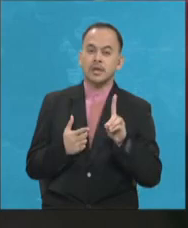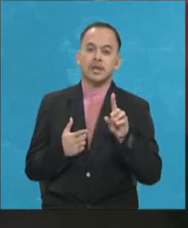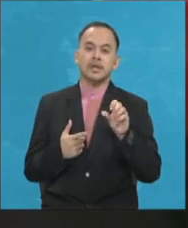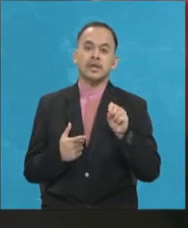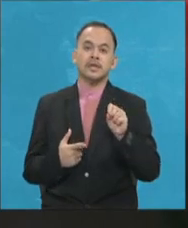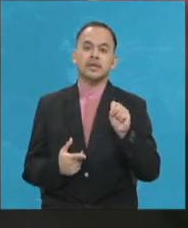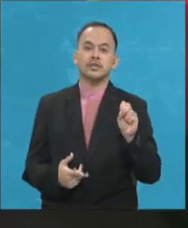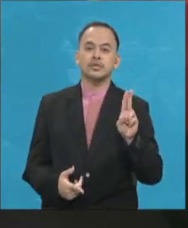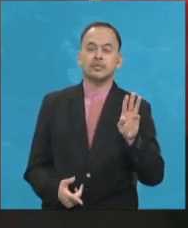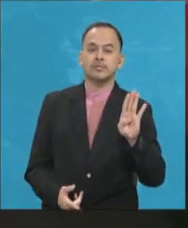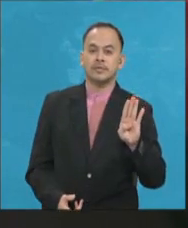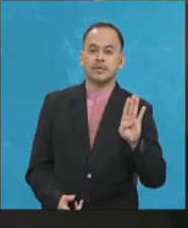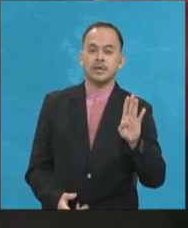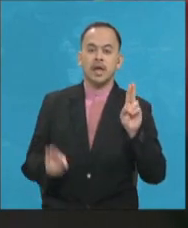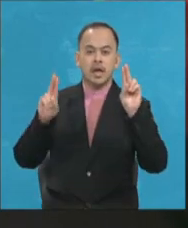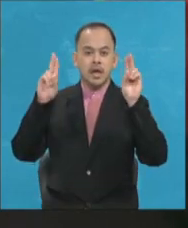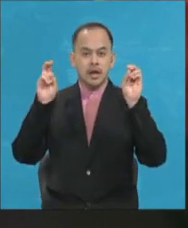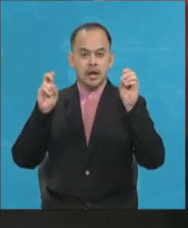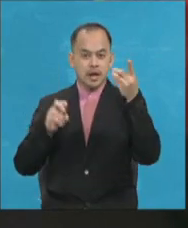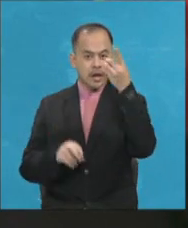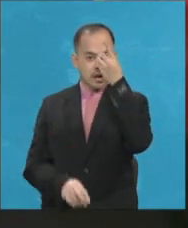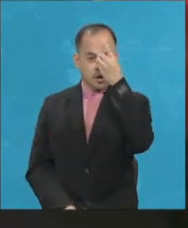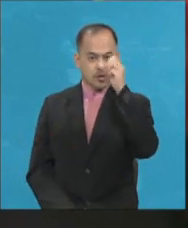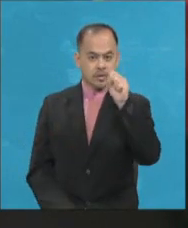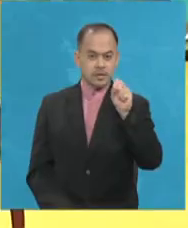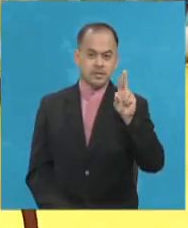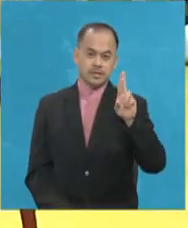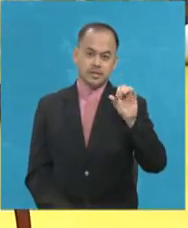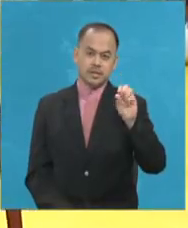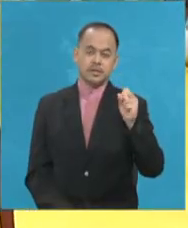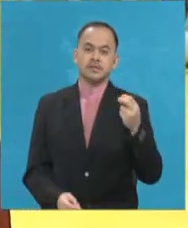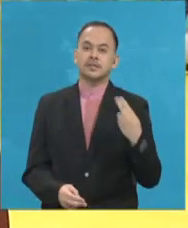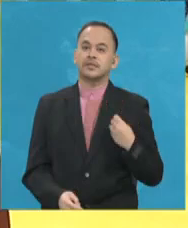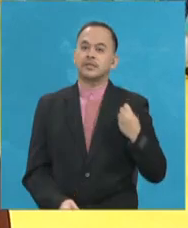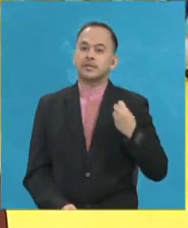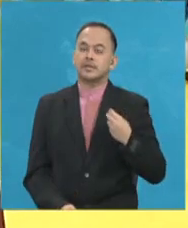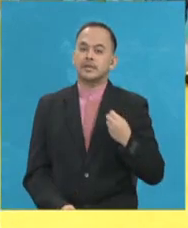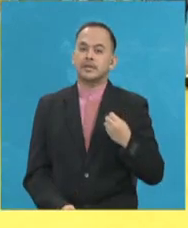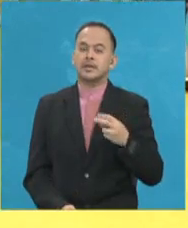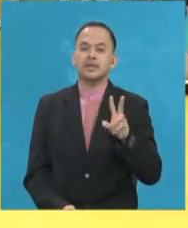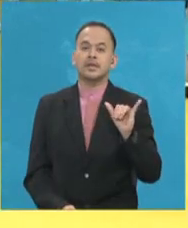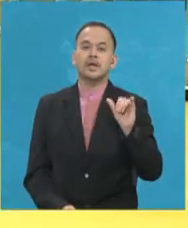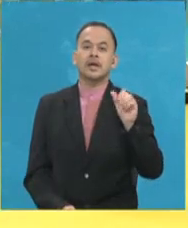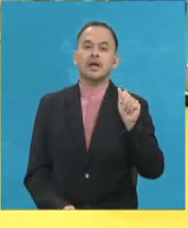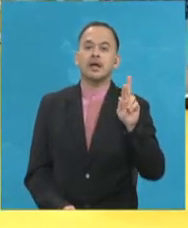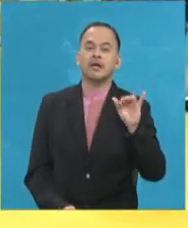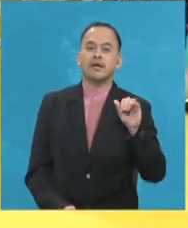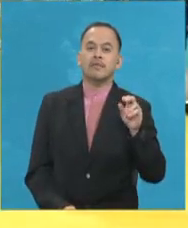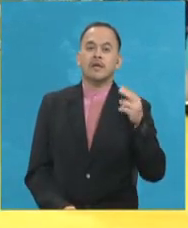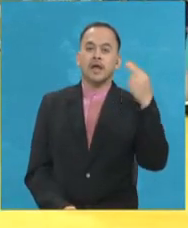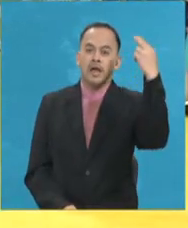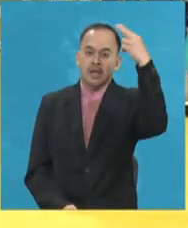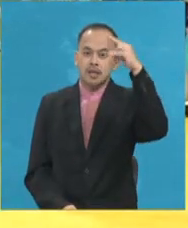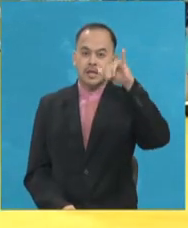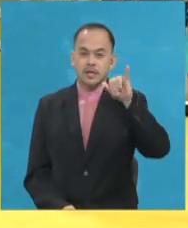ssub yang membawa gelaran Datuk Seri Setia penerimanya ialah yang Arif Awang Haji Johar